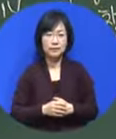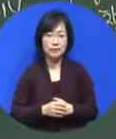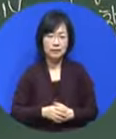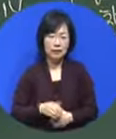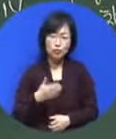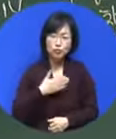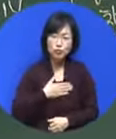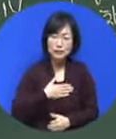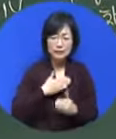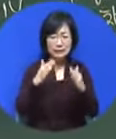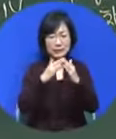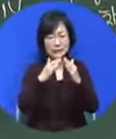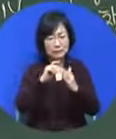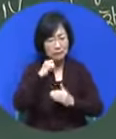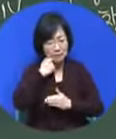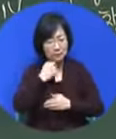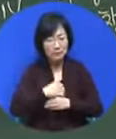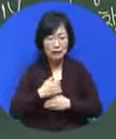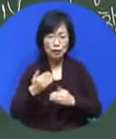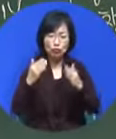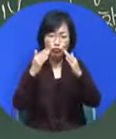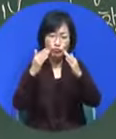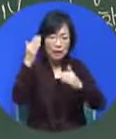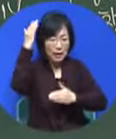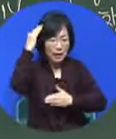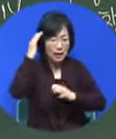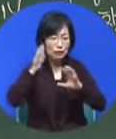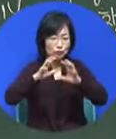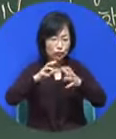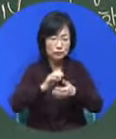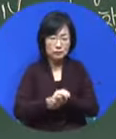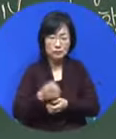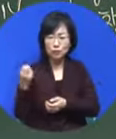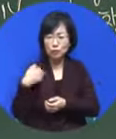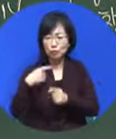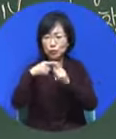아 우리 집은 우리나라는 우리 교회는 뭐 착각합니다